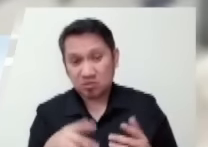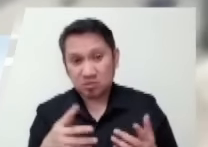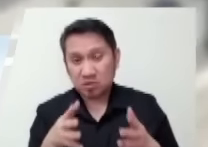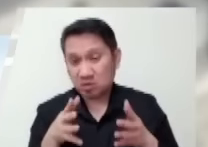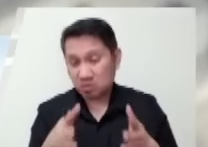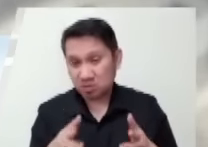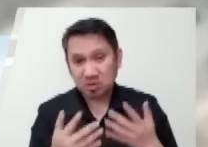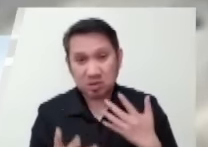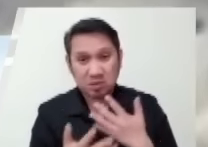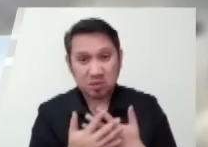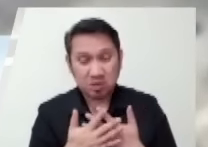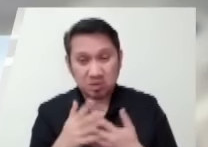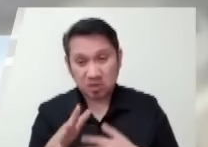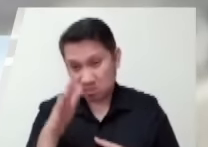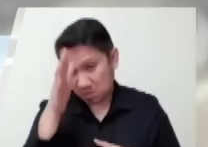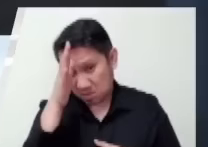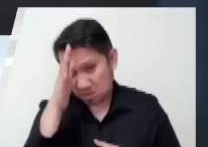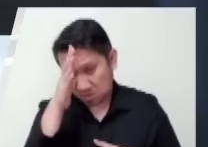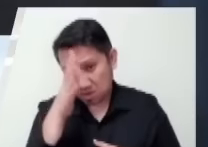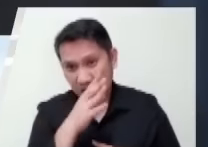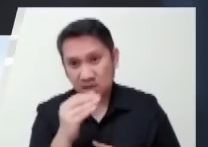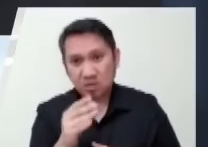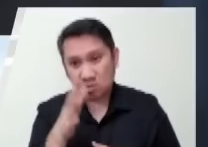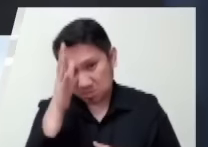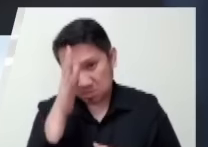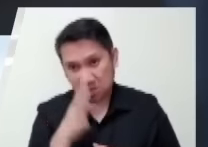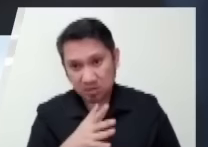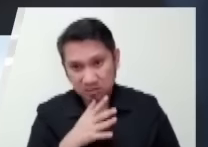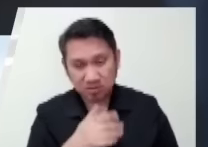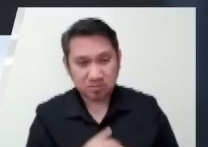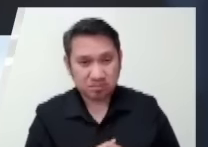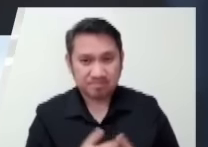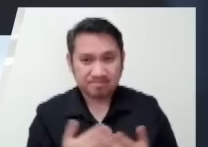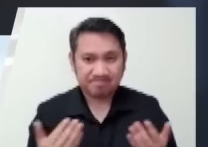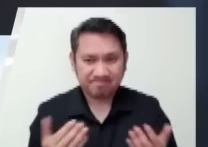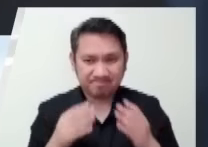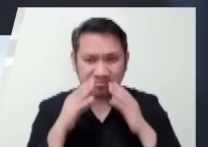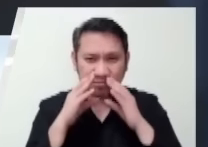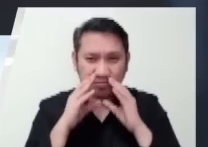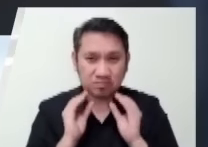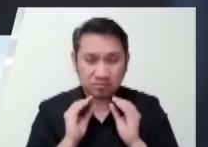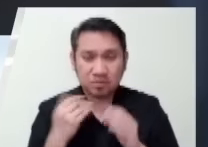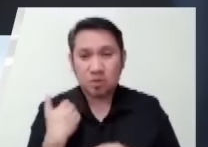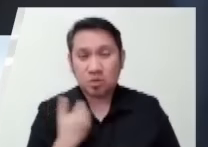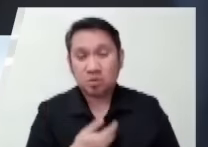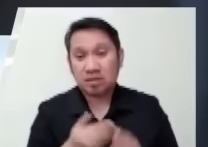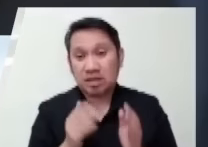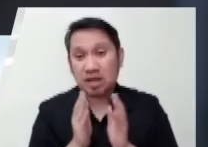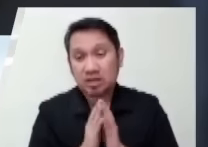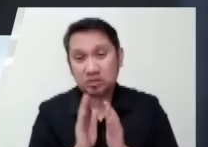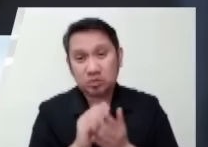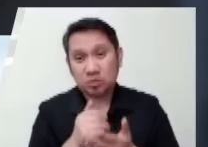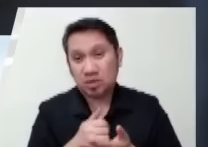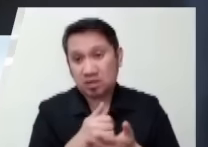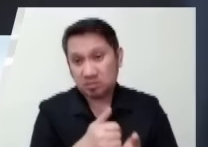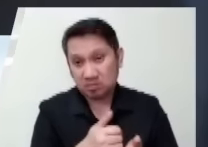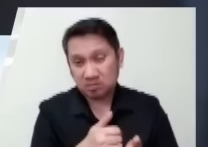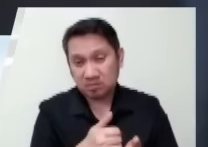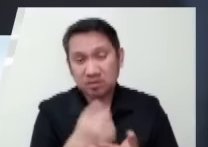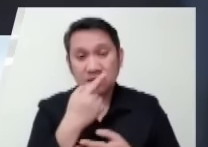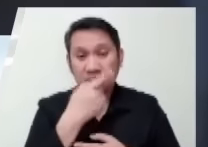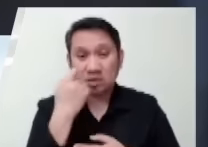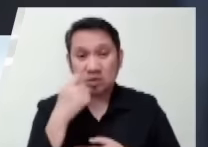ang kanilang mga ama at magulang. Nakakalungkot kasi ang hinihingi sa amin nito is tulungan sila kasi nga since napadeport